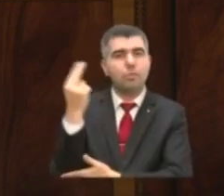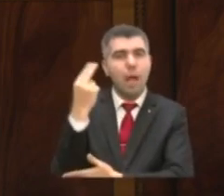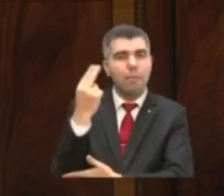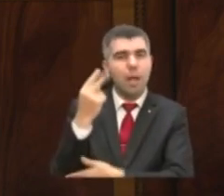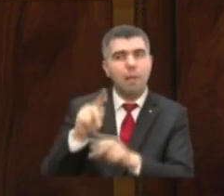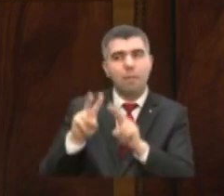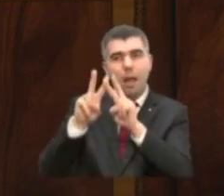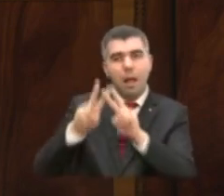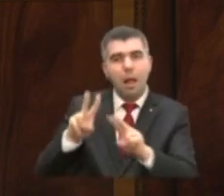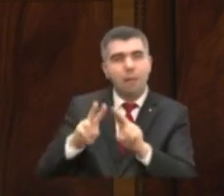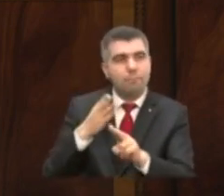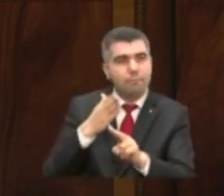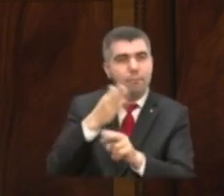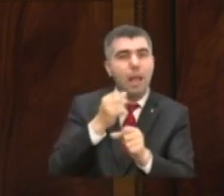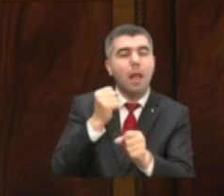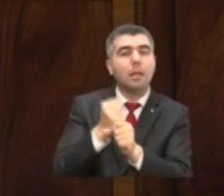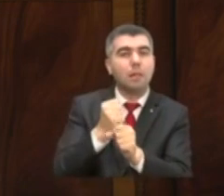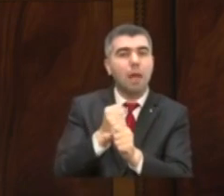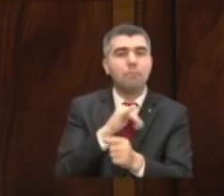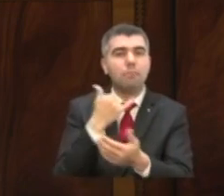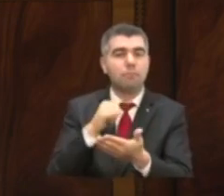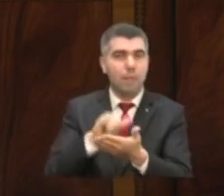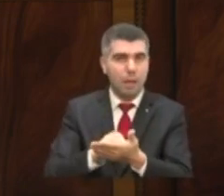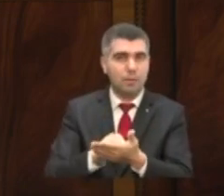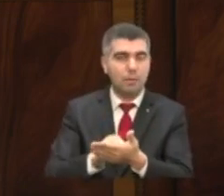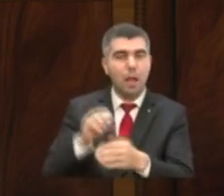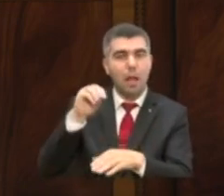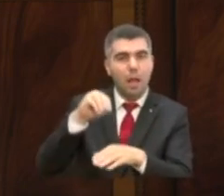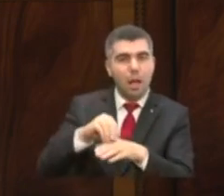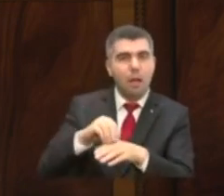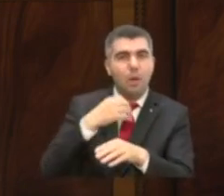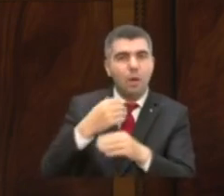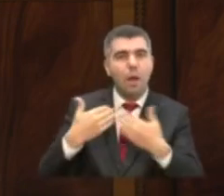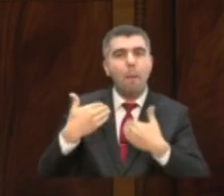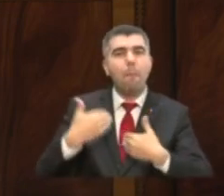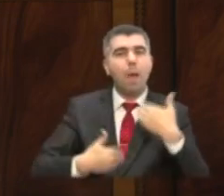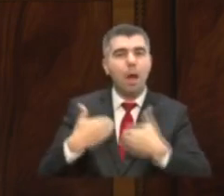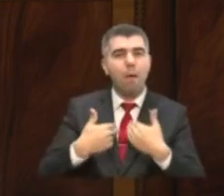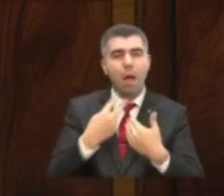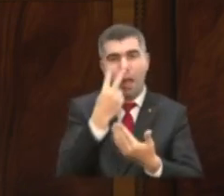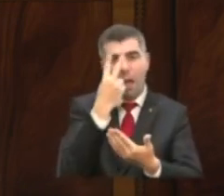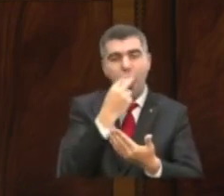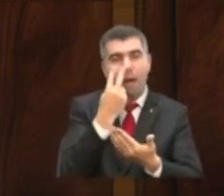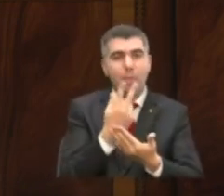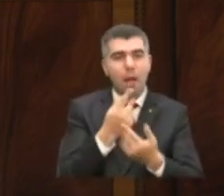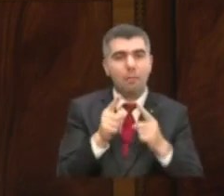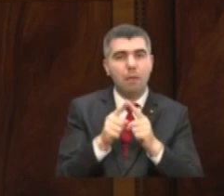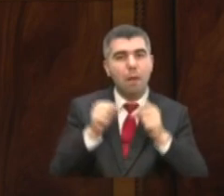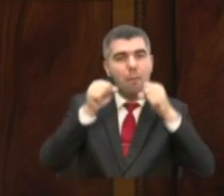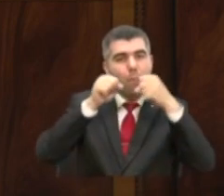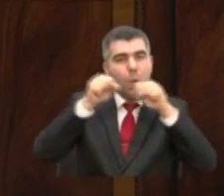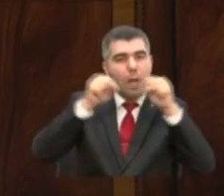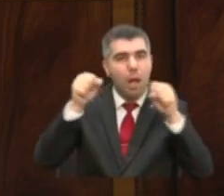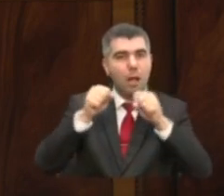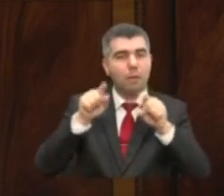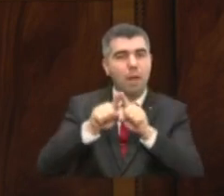عن فضاء عيش أفضل، ومن قبيل وفاة صابر وهو من ذوي الاحتياجات الخاصة كان يحتج إلى جانب زملائه